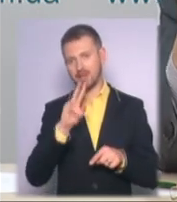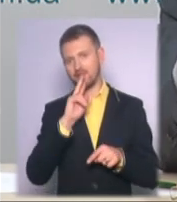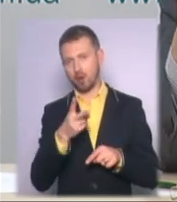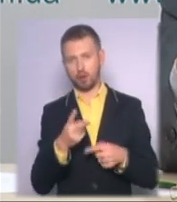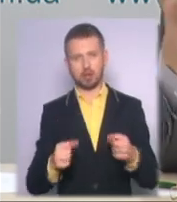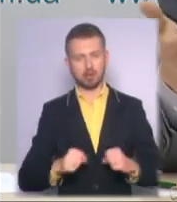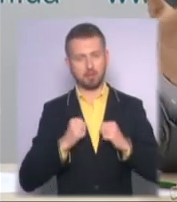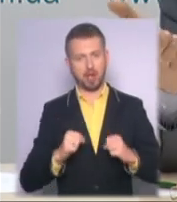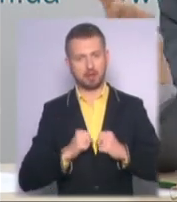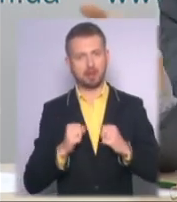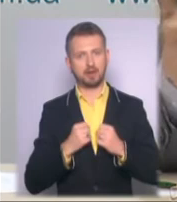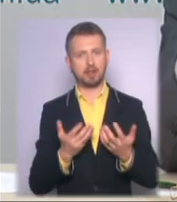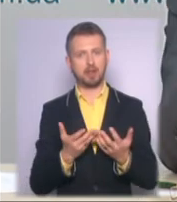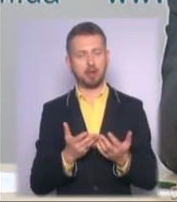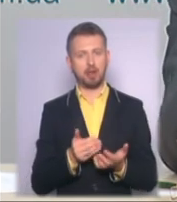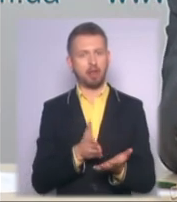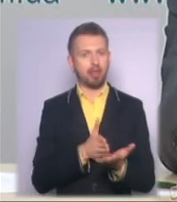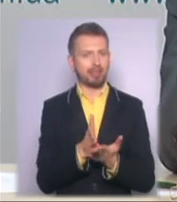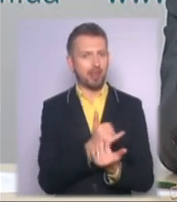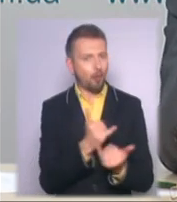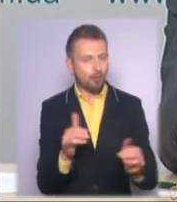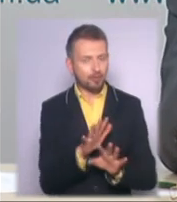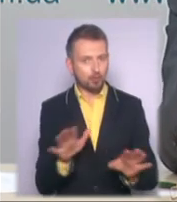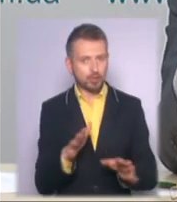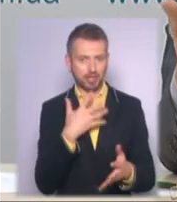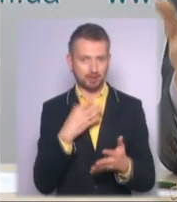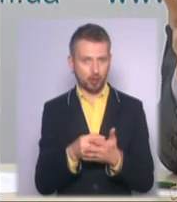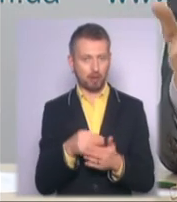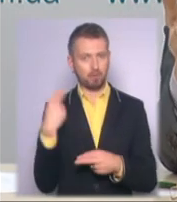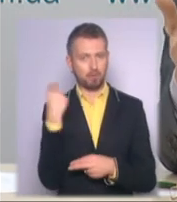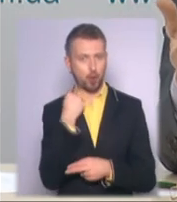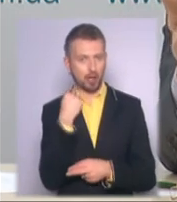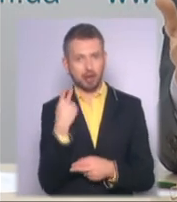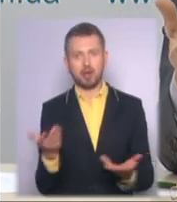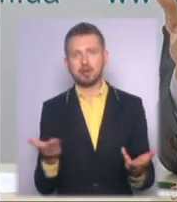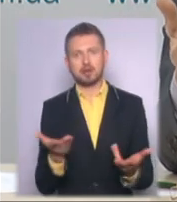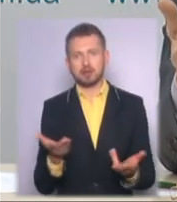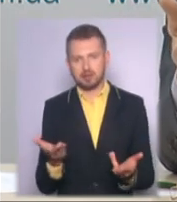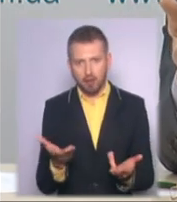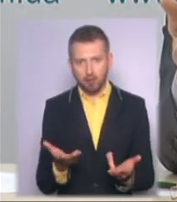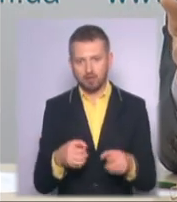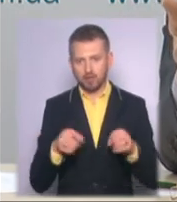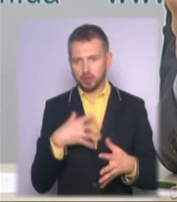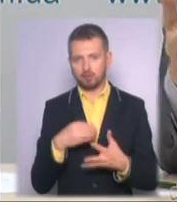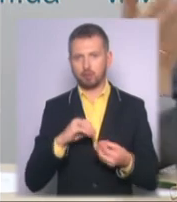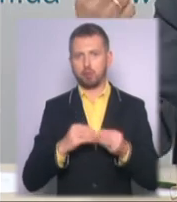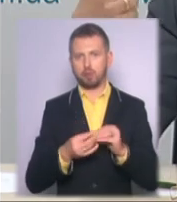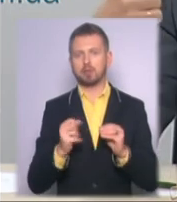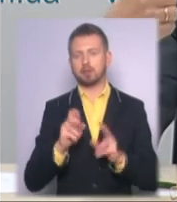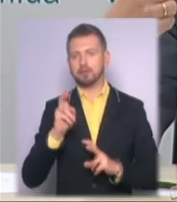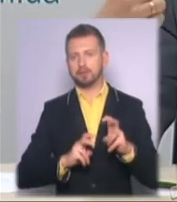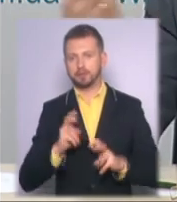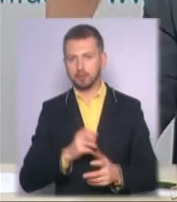намагатися, не обслуговуючи свої борги, хоч якось кінці з кінцями зводити на своїх виробництвах.